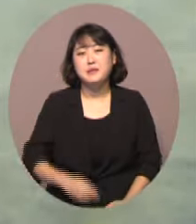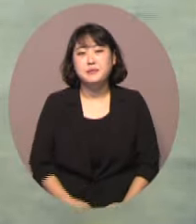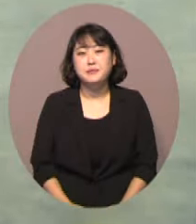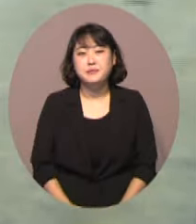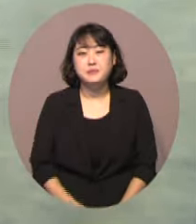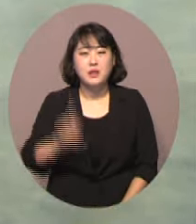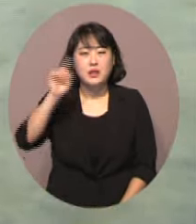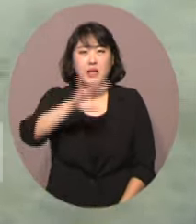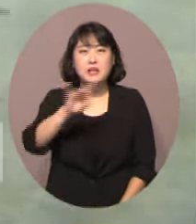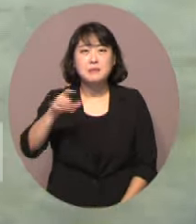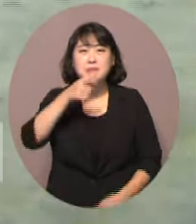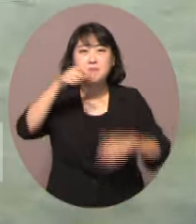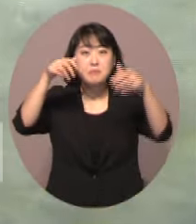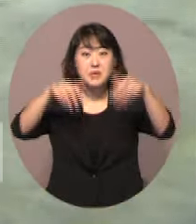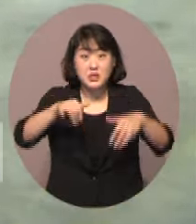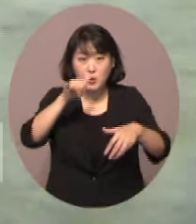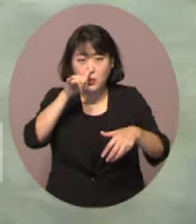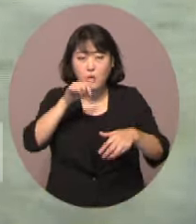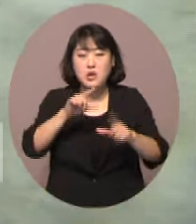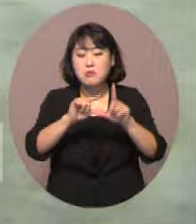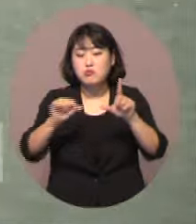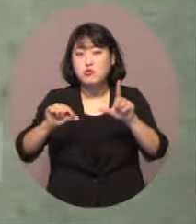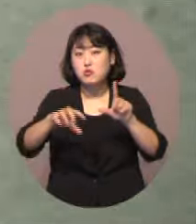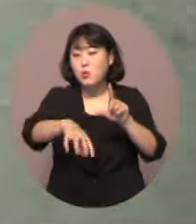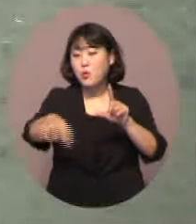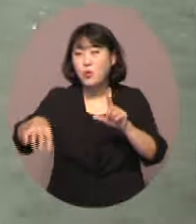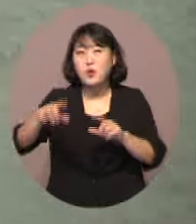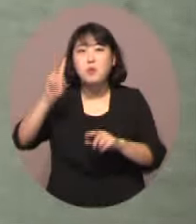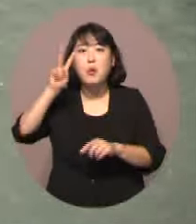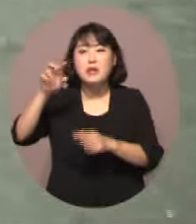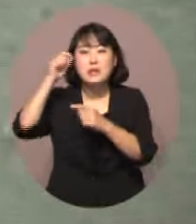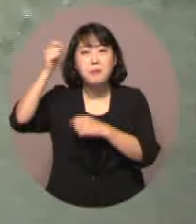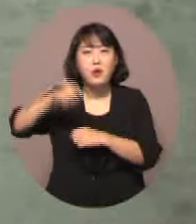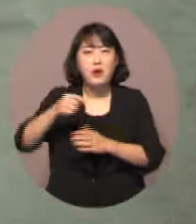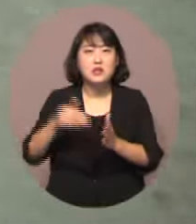내일도 가끔 비가 내리겠고 일부 내륙에는 모레 새벽까지